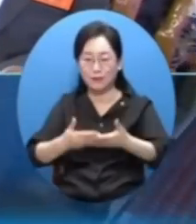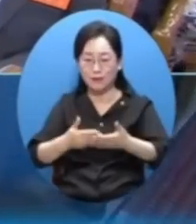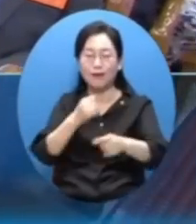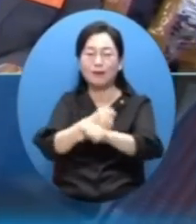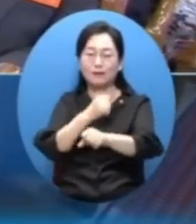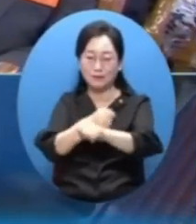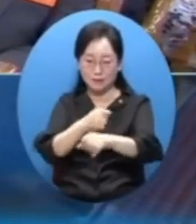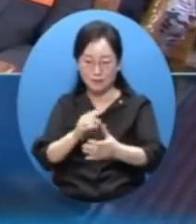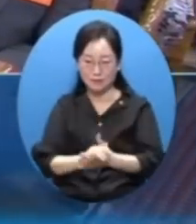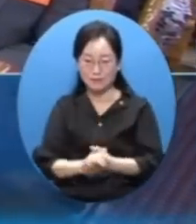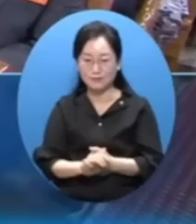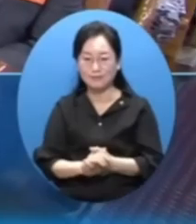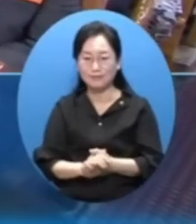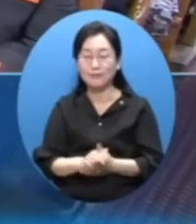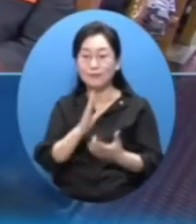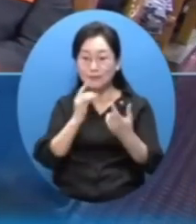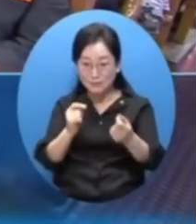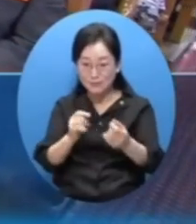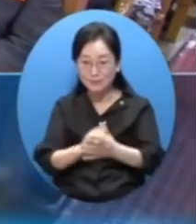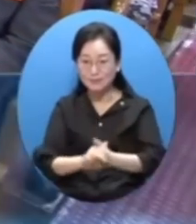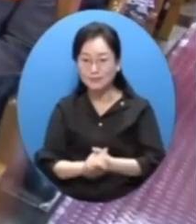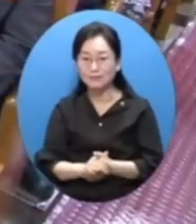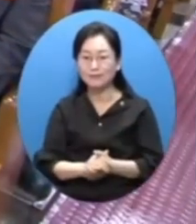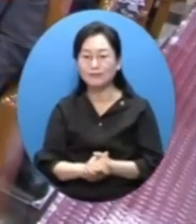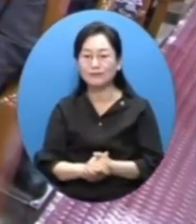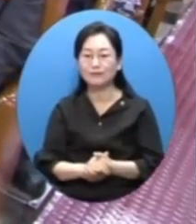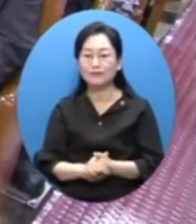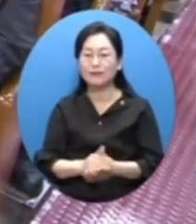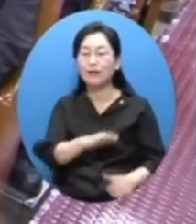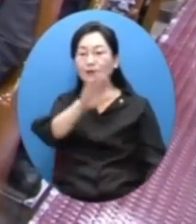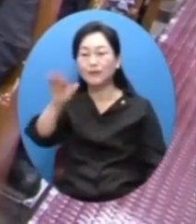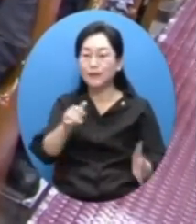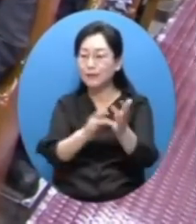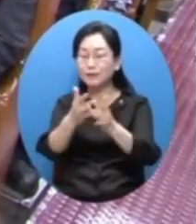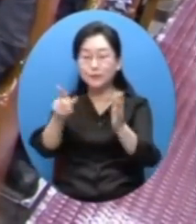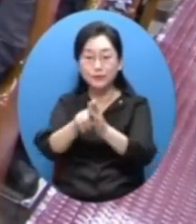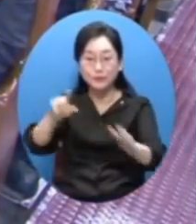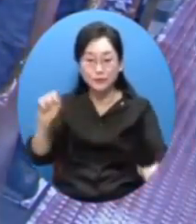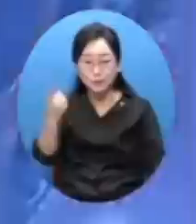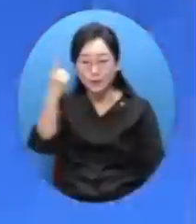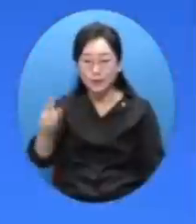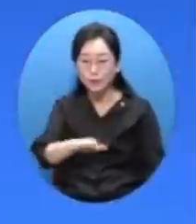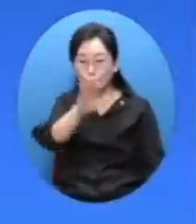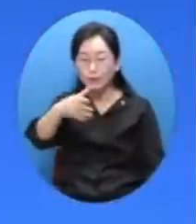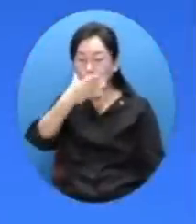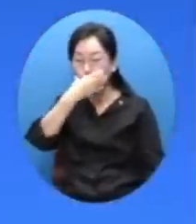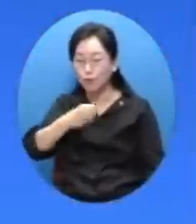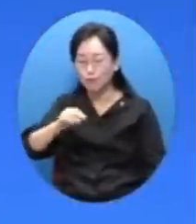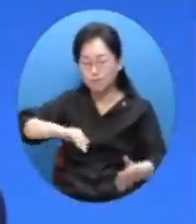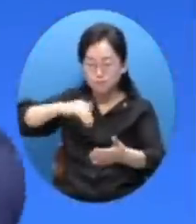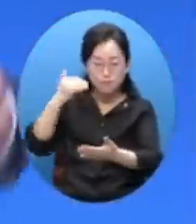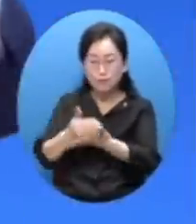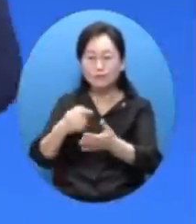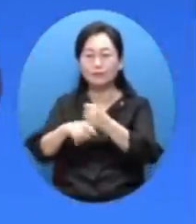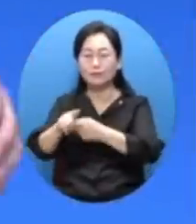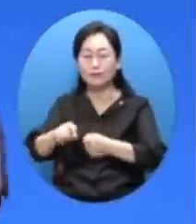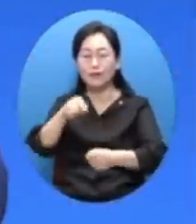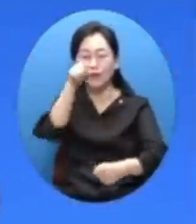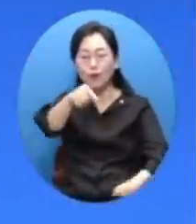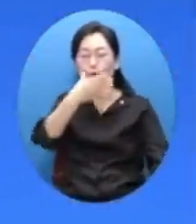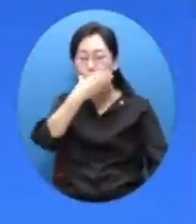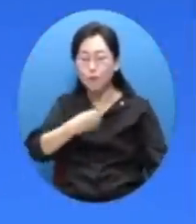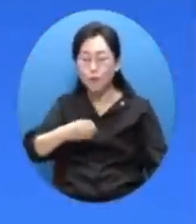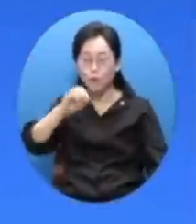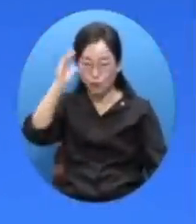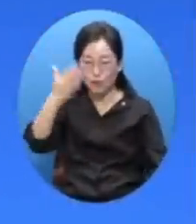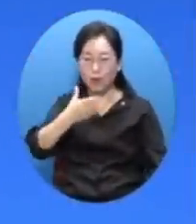하신지라. 아멘. 우리가 예수를 믿는 순간 우리는 복덩어리가 된 것입니다. 너는 복이 될지라. 너는